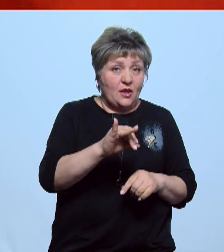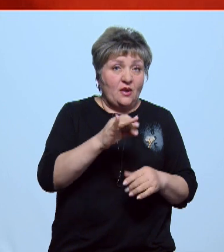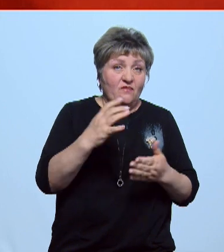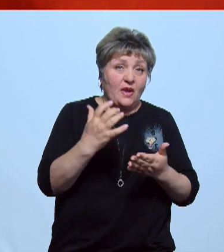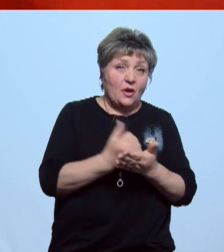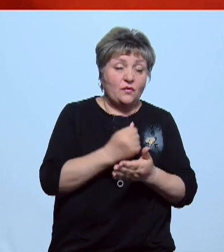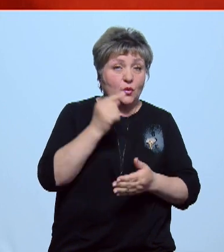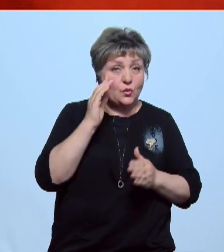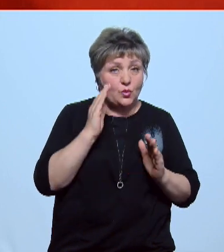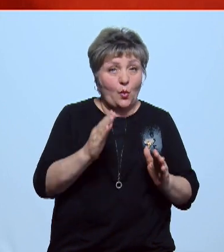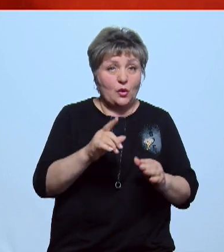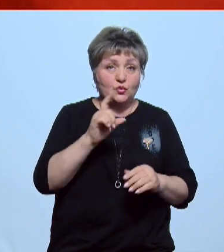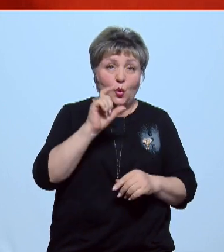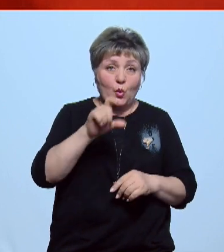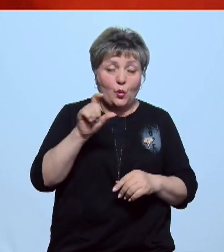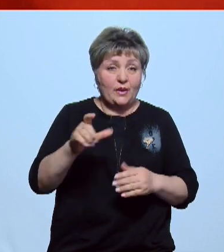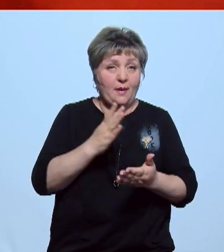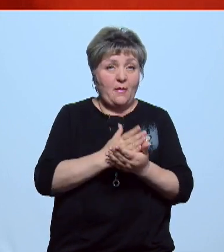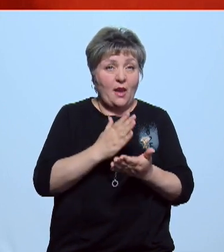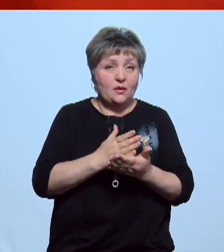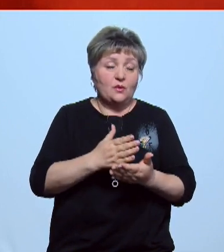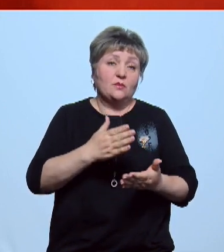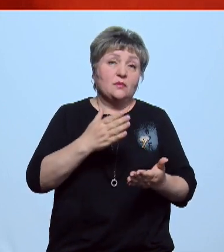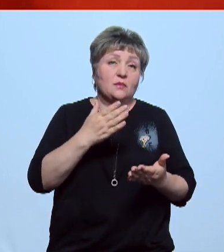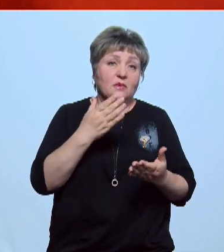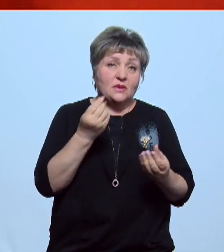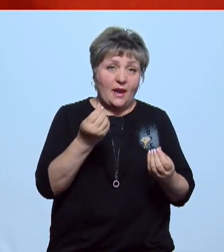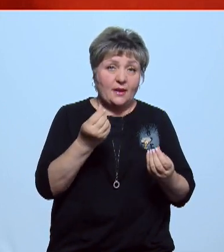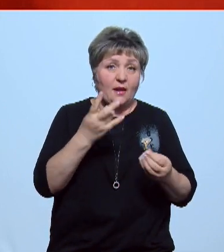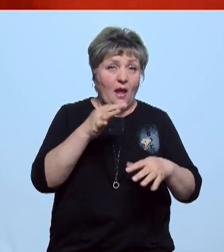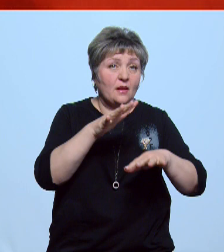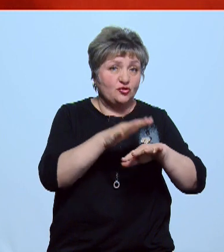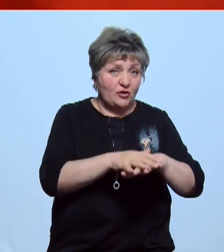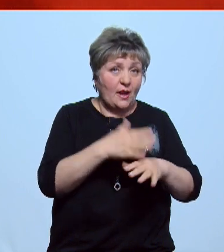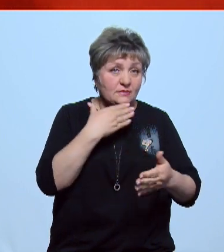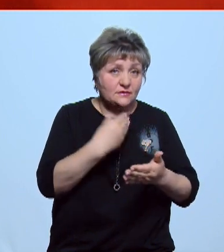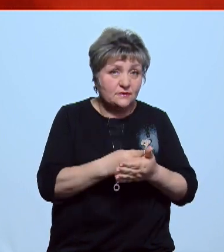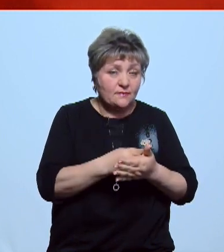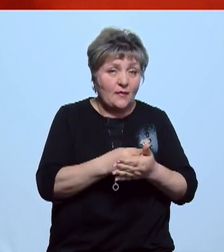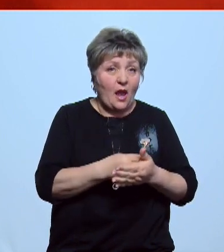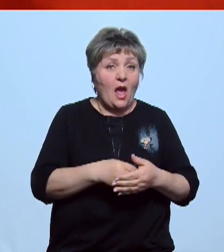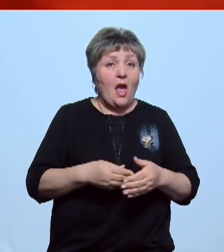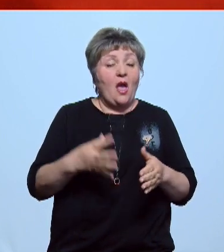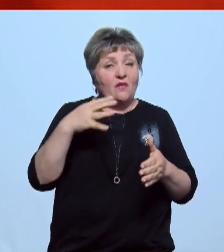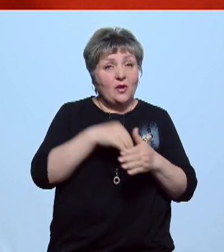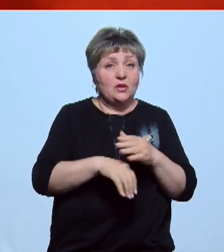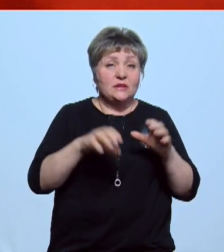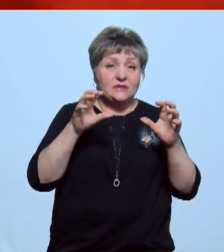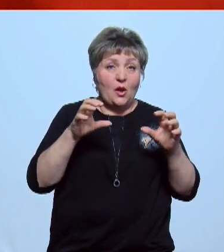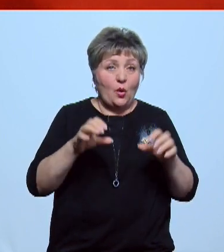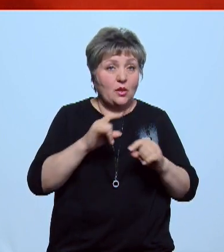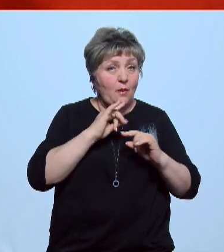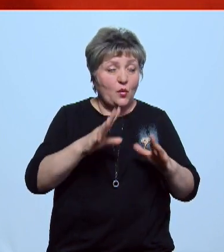того, что люди являются их клиентами и держат деньги на счетах. Проведем, уверен, этот закон до конца весенней сессии, не